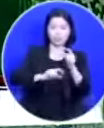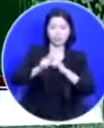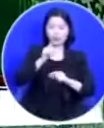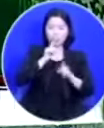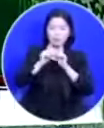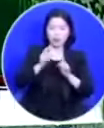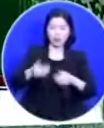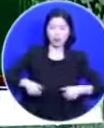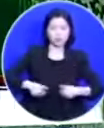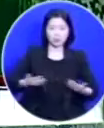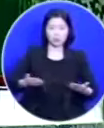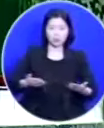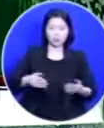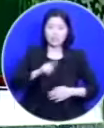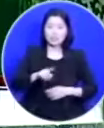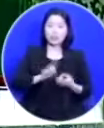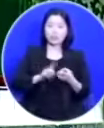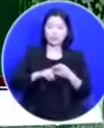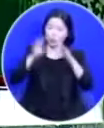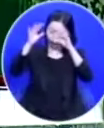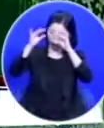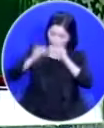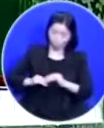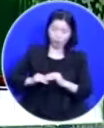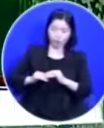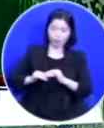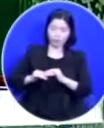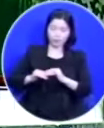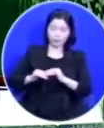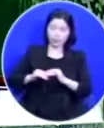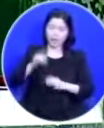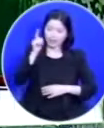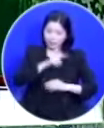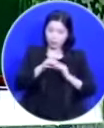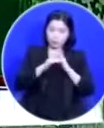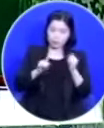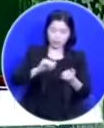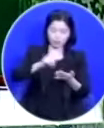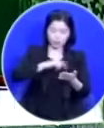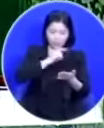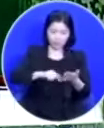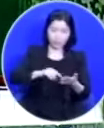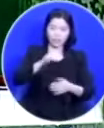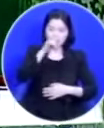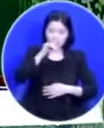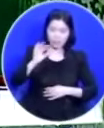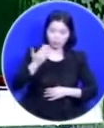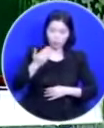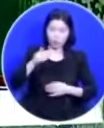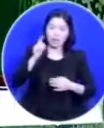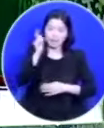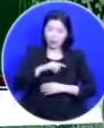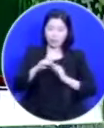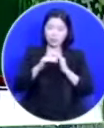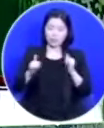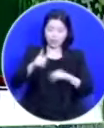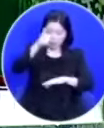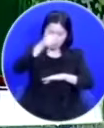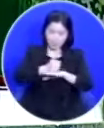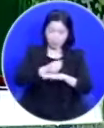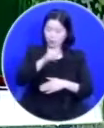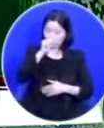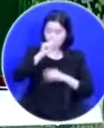이 점에 대해서는 우리는 만장일치 입니다 나쁜 사람은 대가를 지불해야 되고 악한 사람의 종말은 항상 좋지가